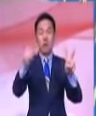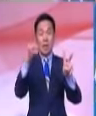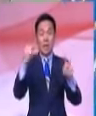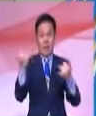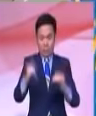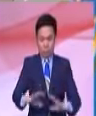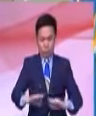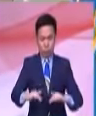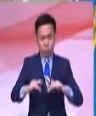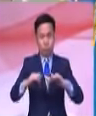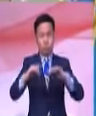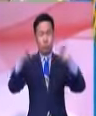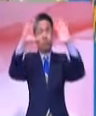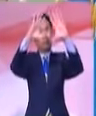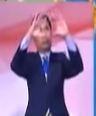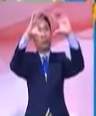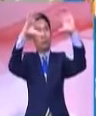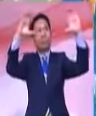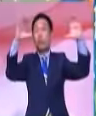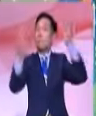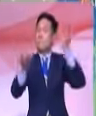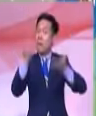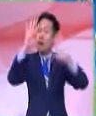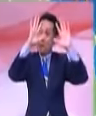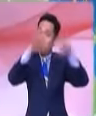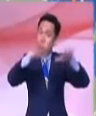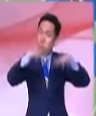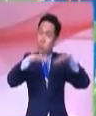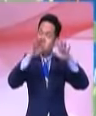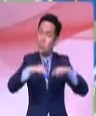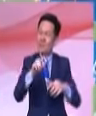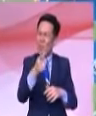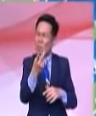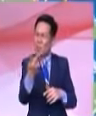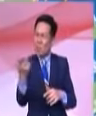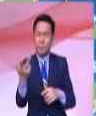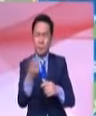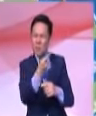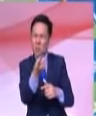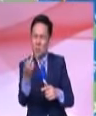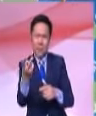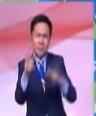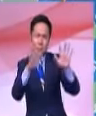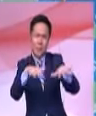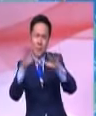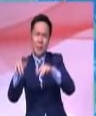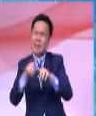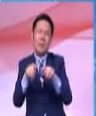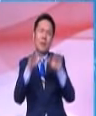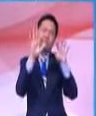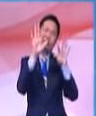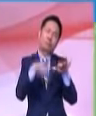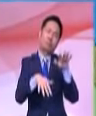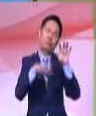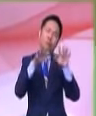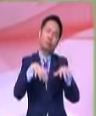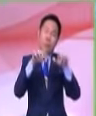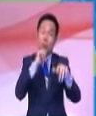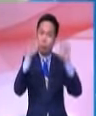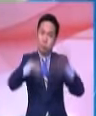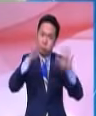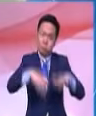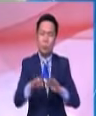kelembapan yang rendah. Masih lagi boleh berlaku hujan di satu dua tempat tetapi dengan skala yang kecil, seperti yang kita dapat